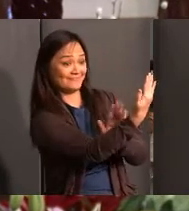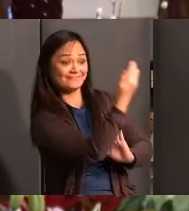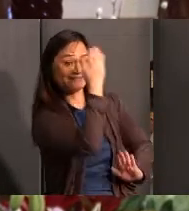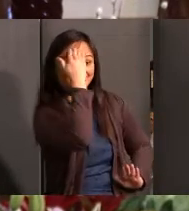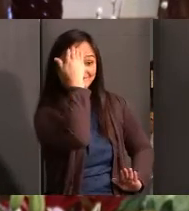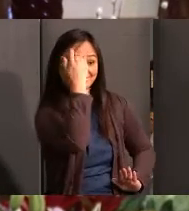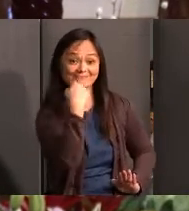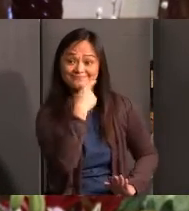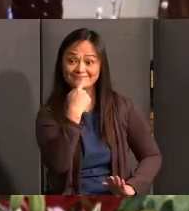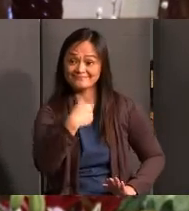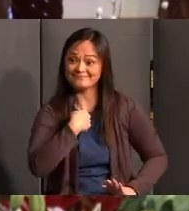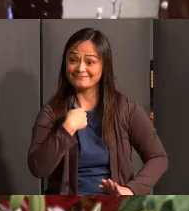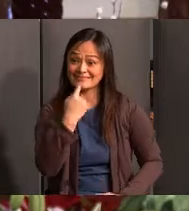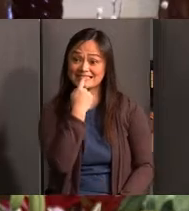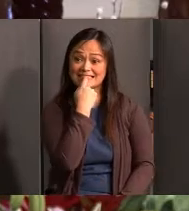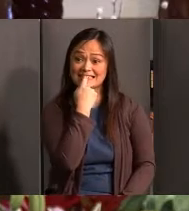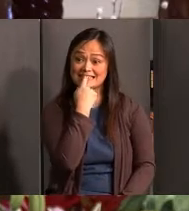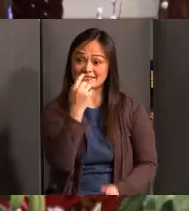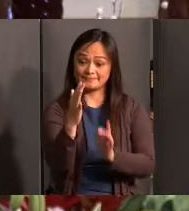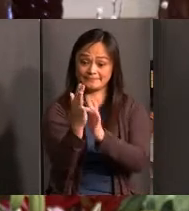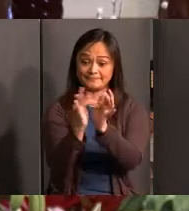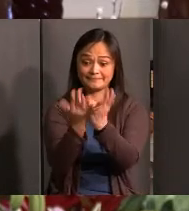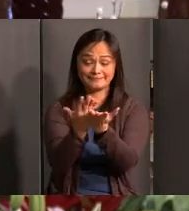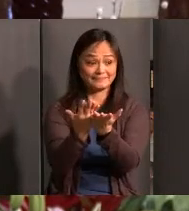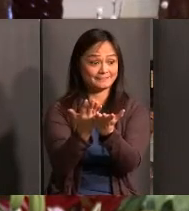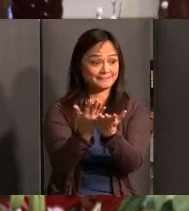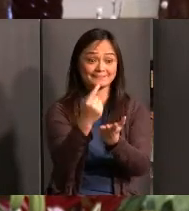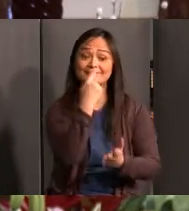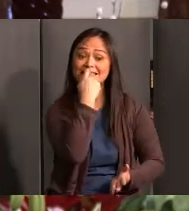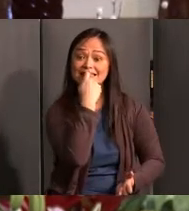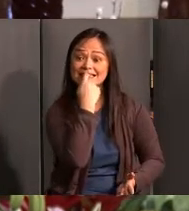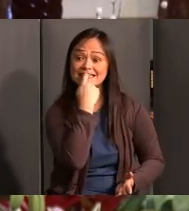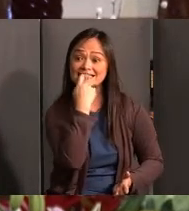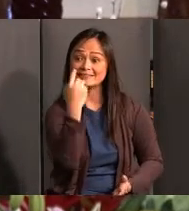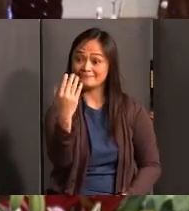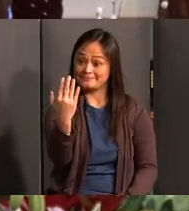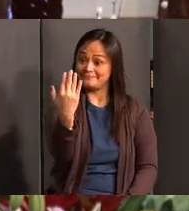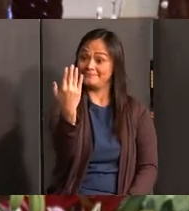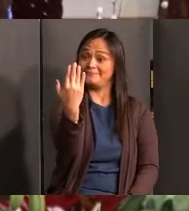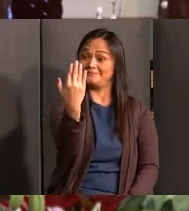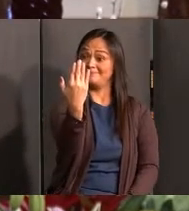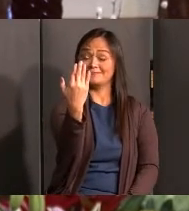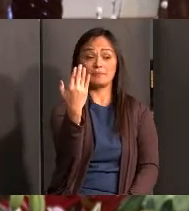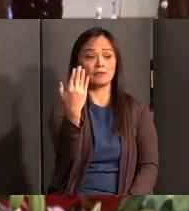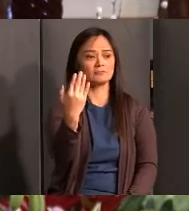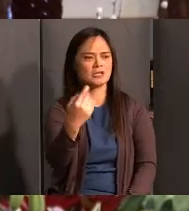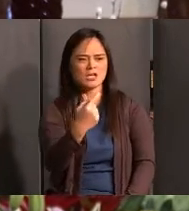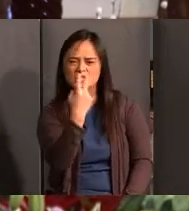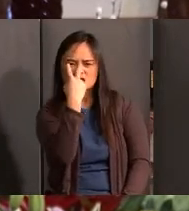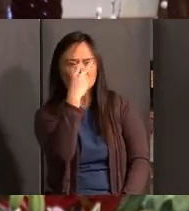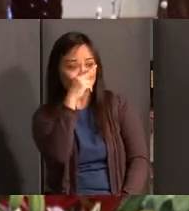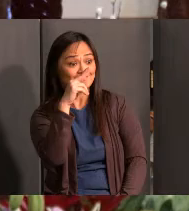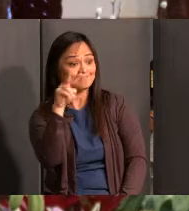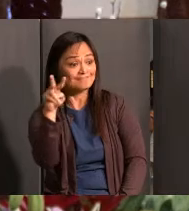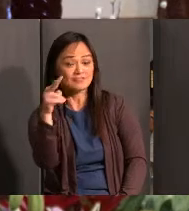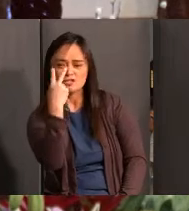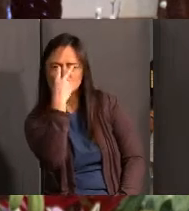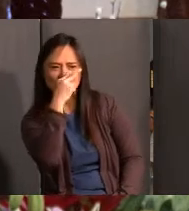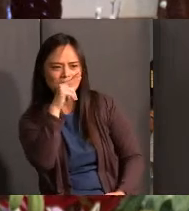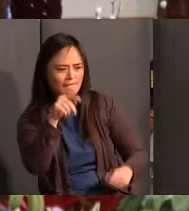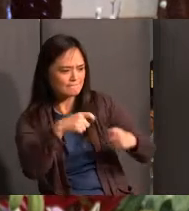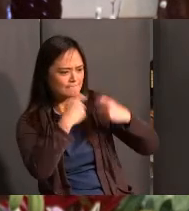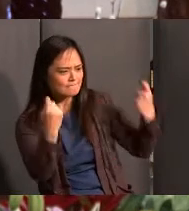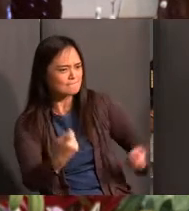At pag nakita natin at pag-aralan natin at sinasabi ng banal na kasulatan, we see ourselves to be so sinful before God. What comes